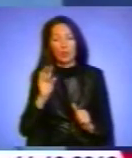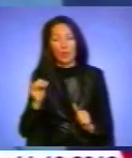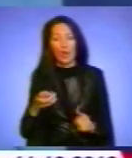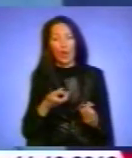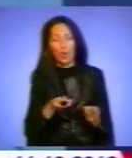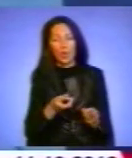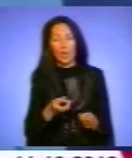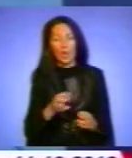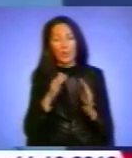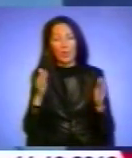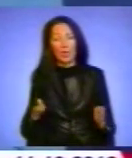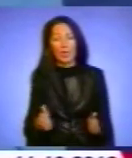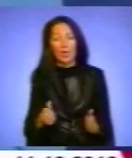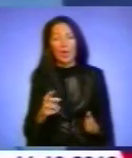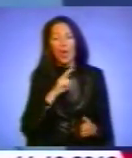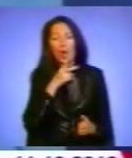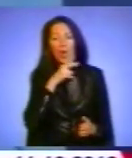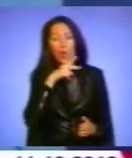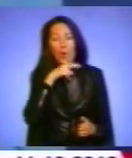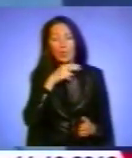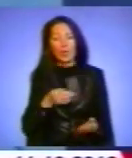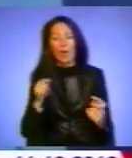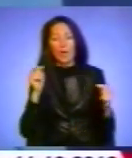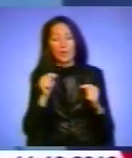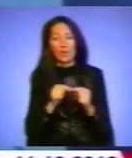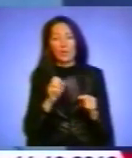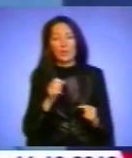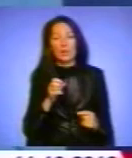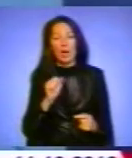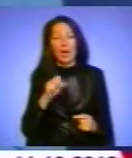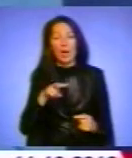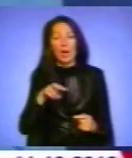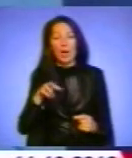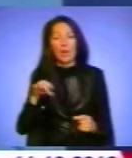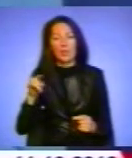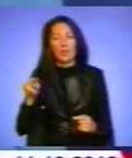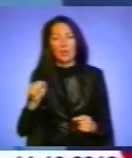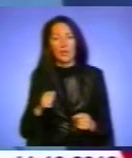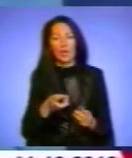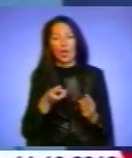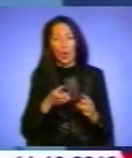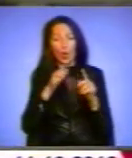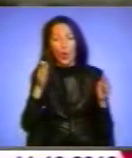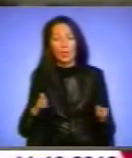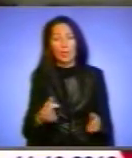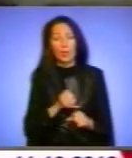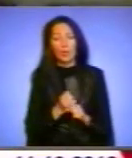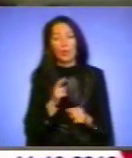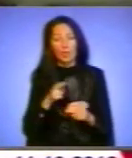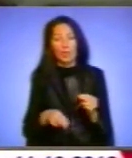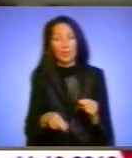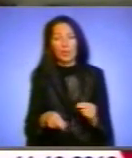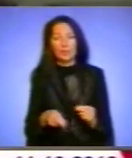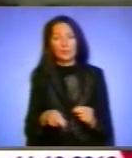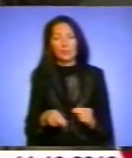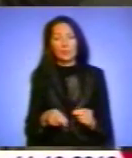а також Шумську збаражі, встановлюються альтернативні котли. Роботи проводяться вже на завершенні. В області